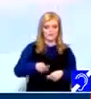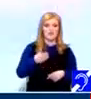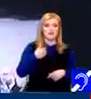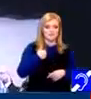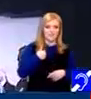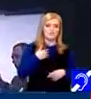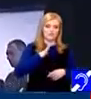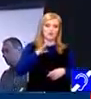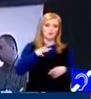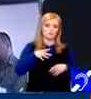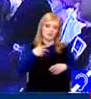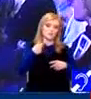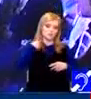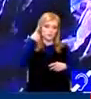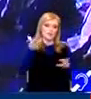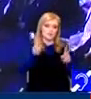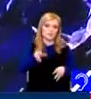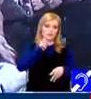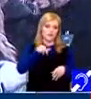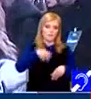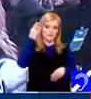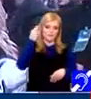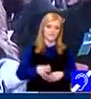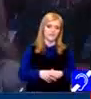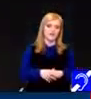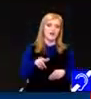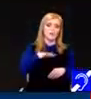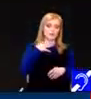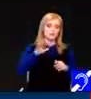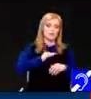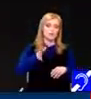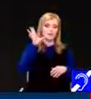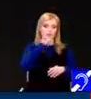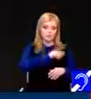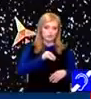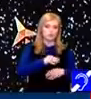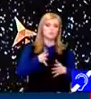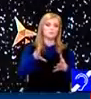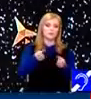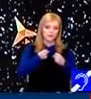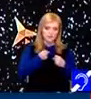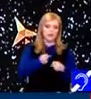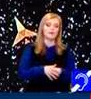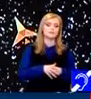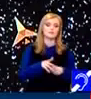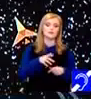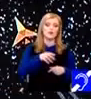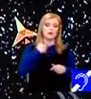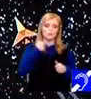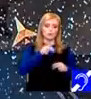în Moldova. Tot prin intermediul centrului TechWheel, 85 de companii au reușit să-și găsească angajați bine pregătiți